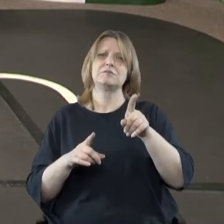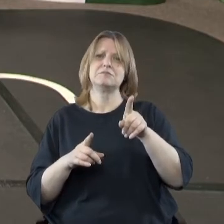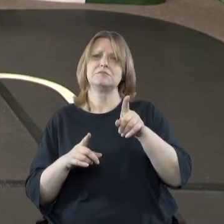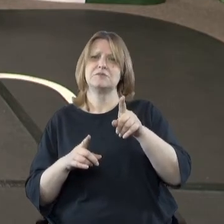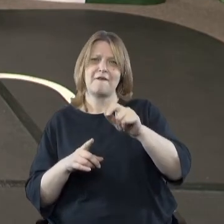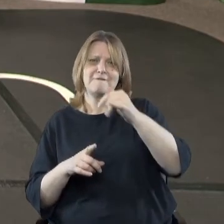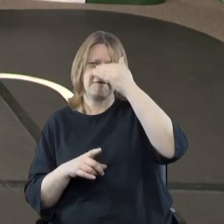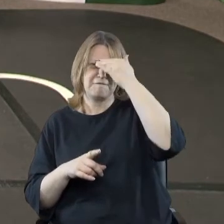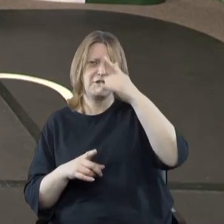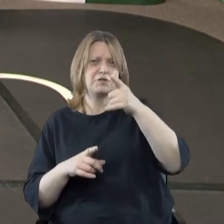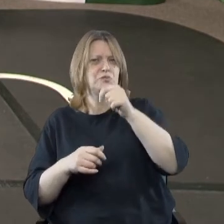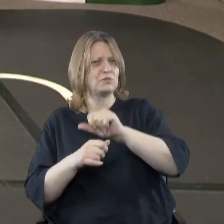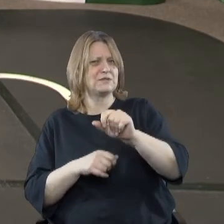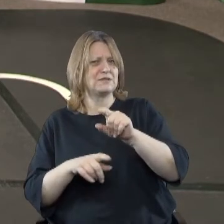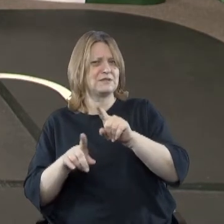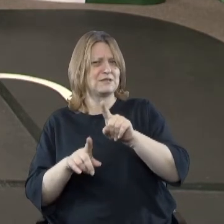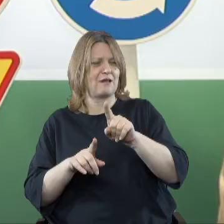Czy wiecie, dzieci, jaki to jest znak?